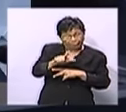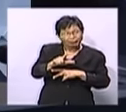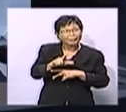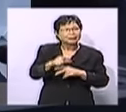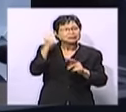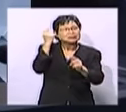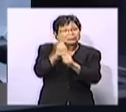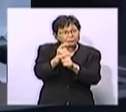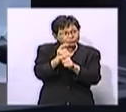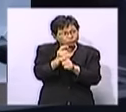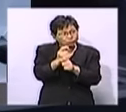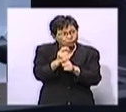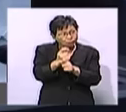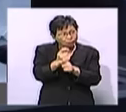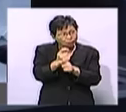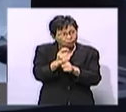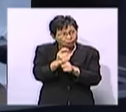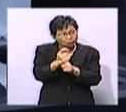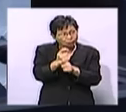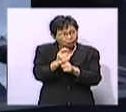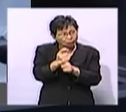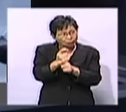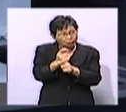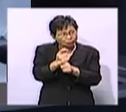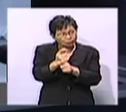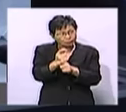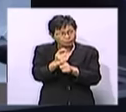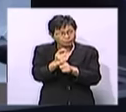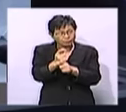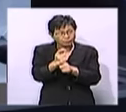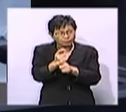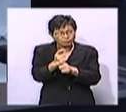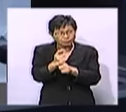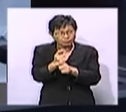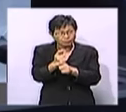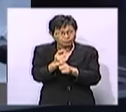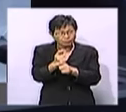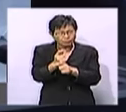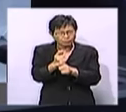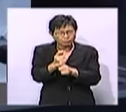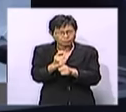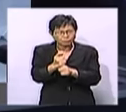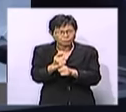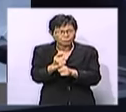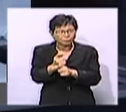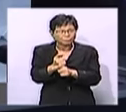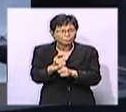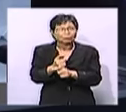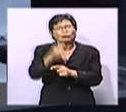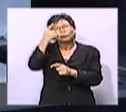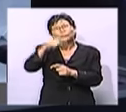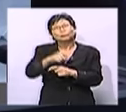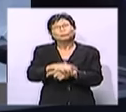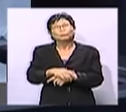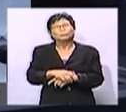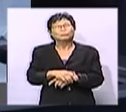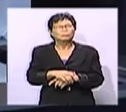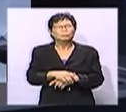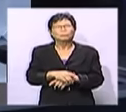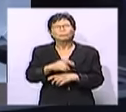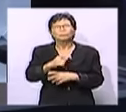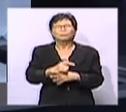ditentukan secara terasnya melalui undian bagi mengelakkan sebarang kelemahan